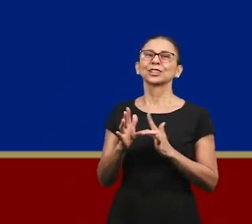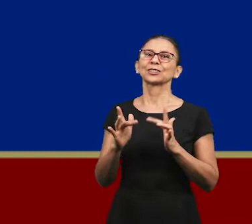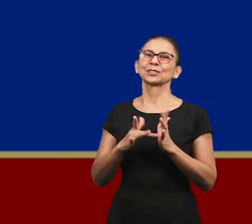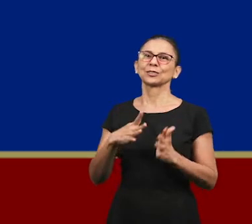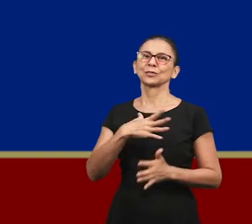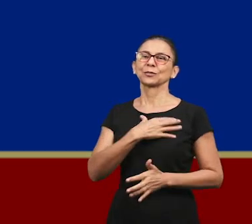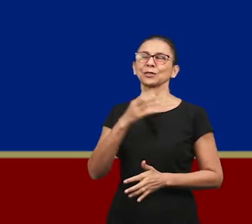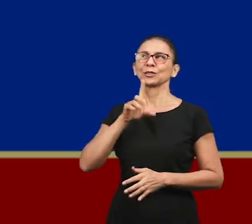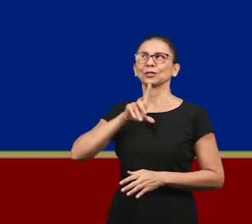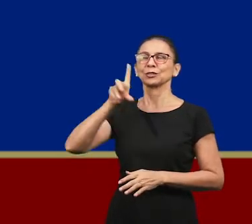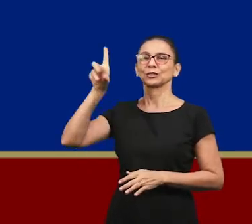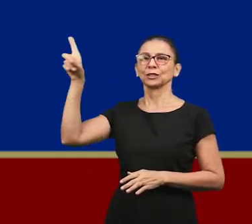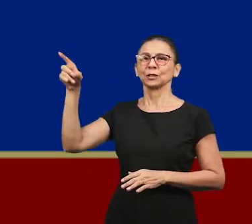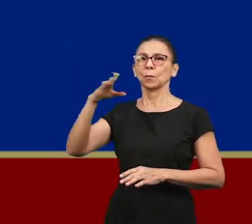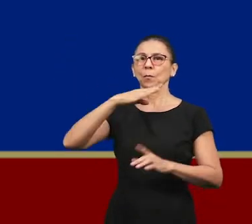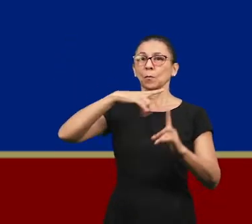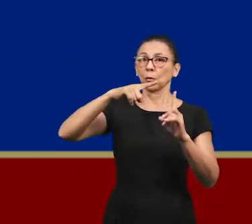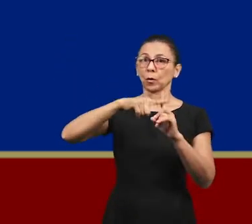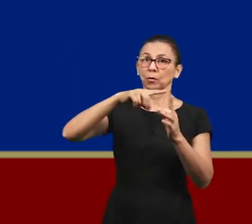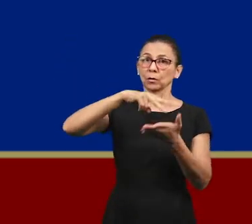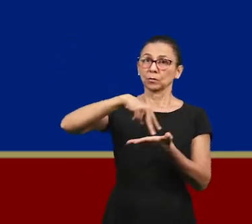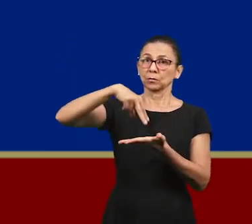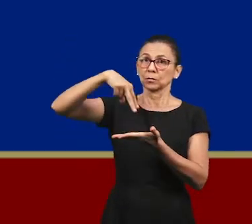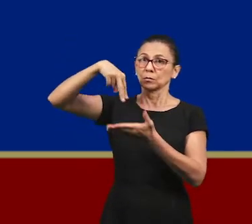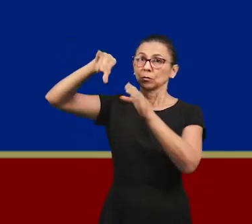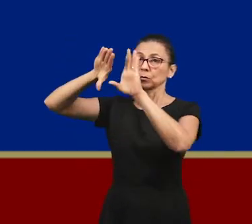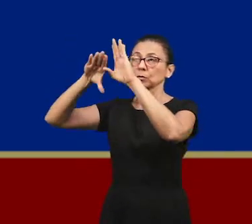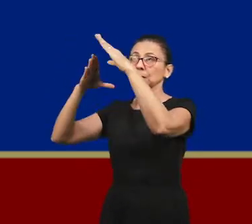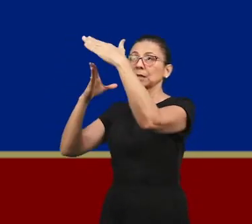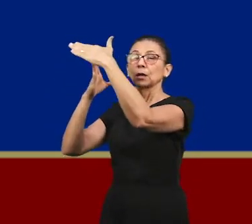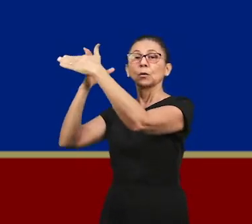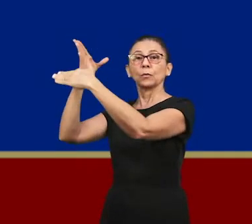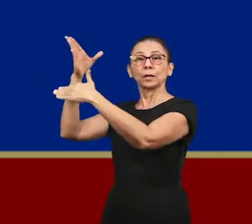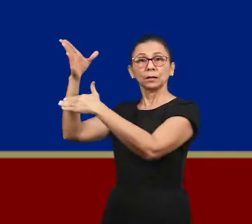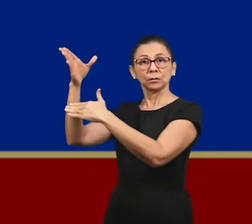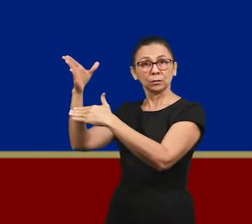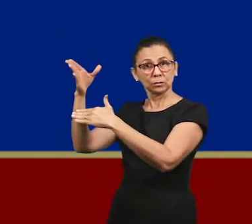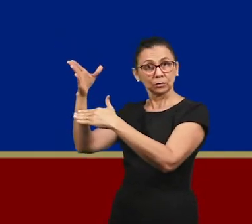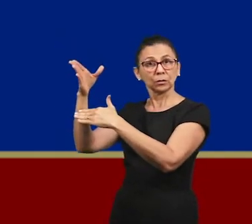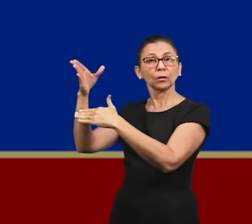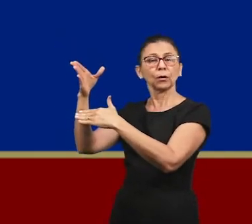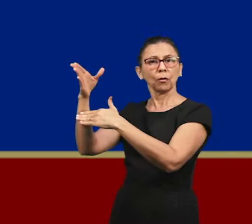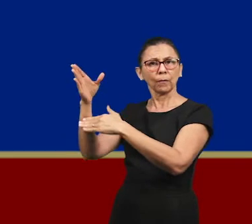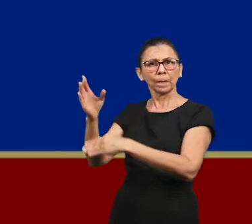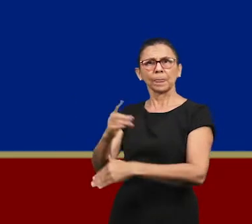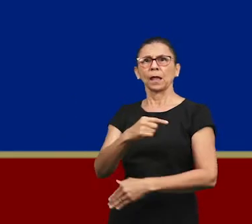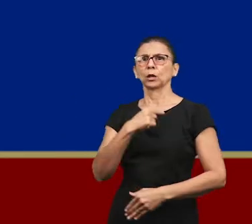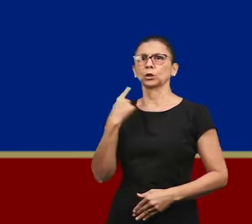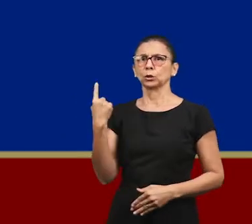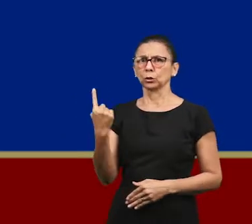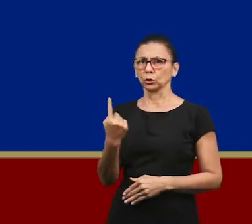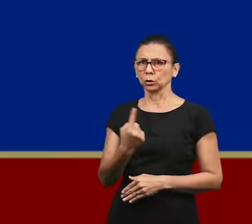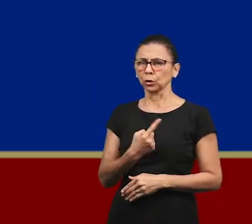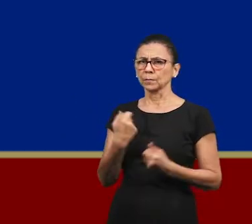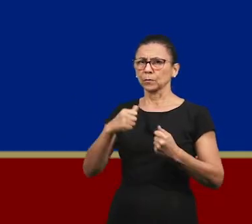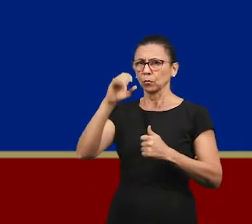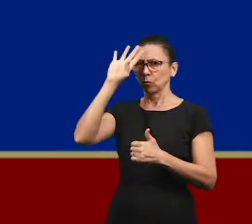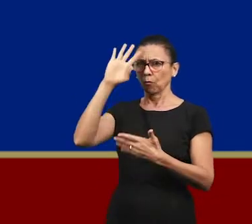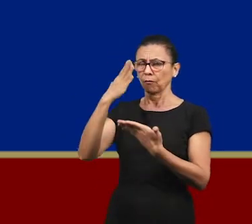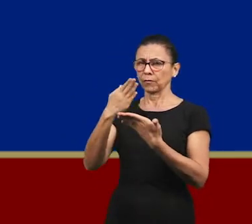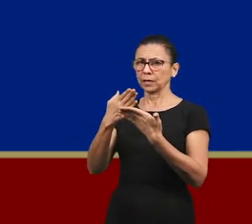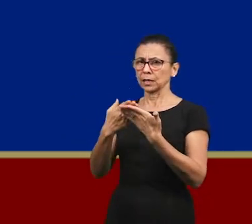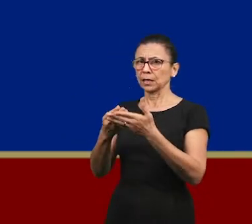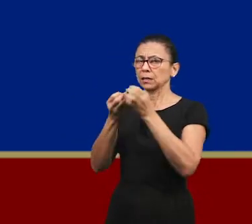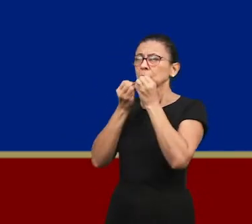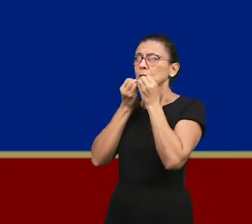Сына Божия, будем твердо держаться исповедания нашего. Посему да приступаем с дерзновением